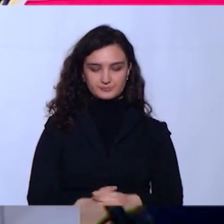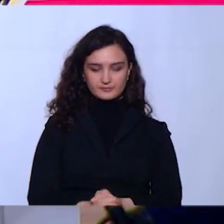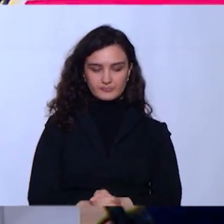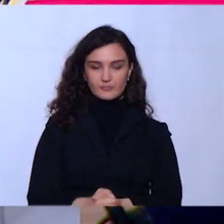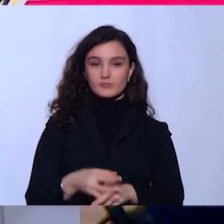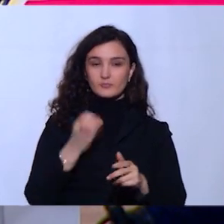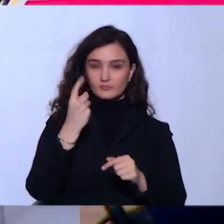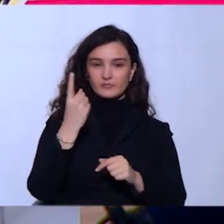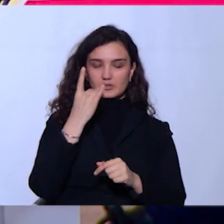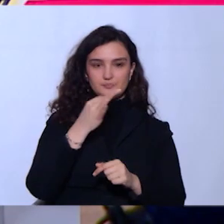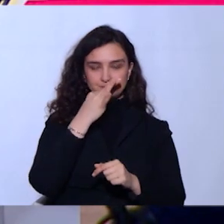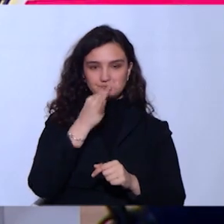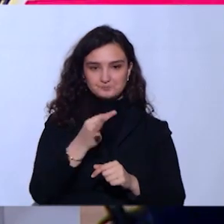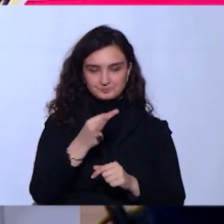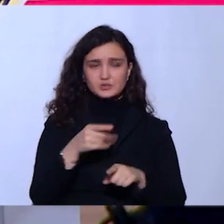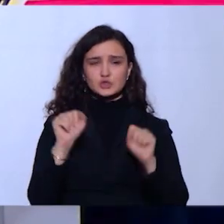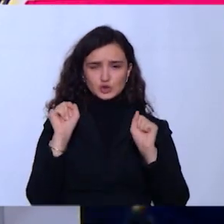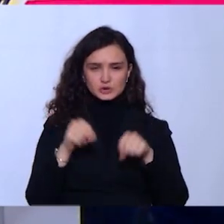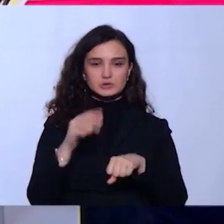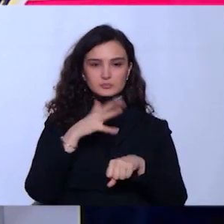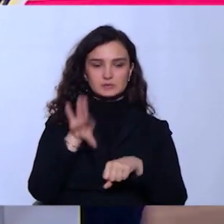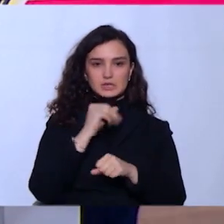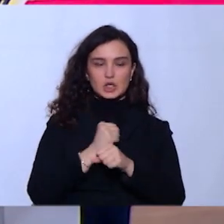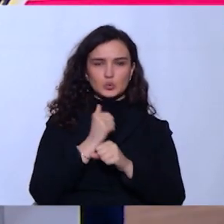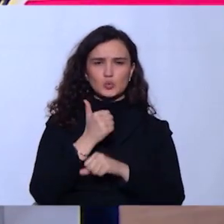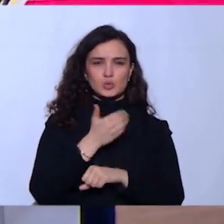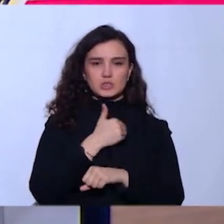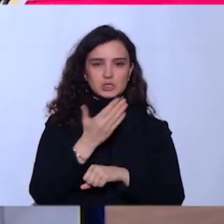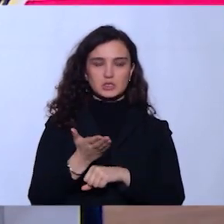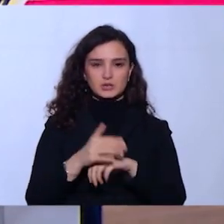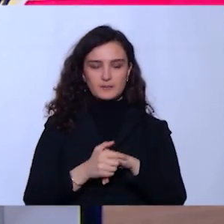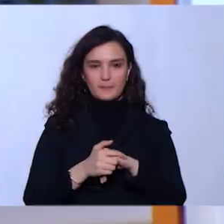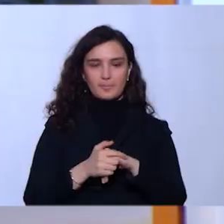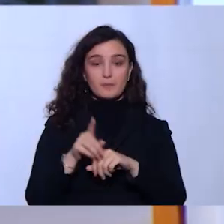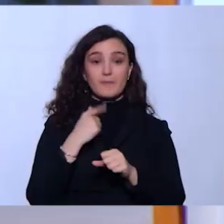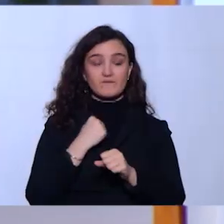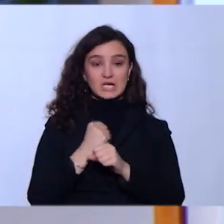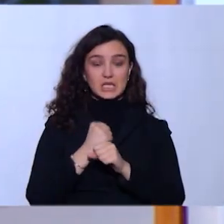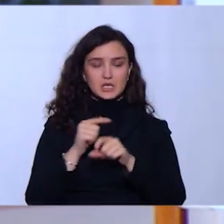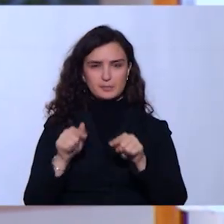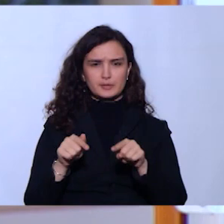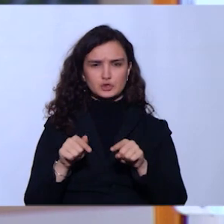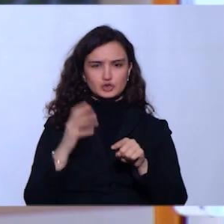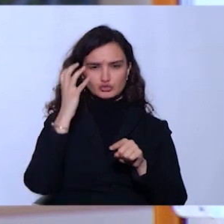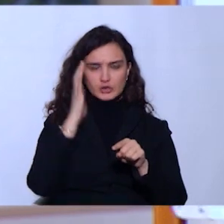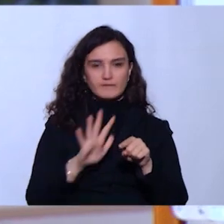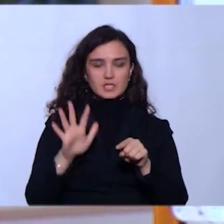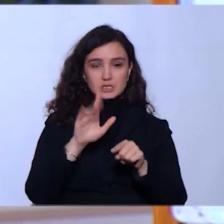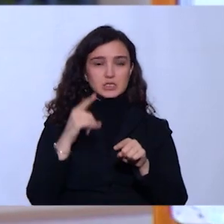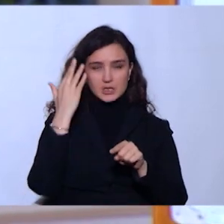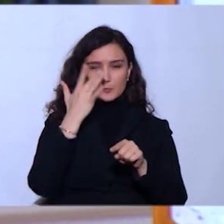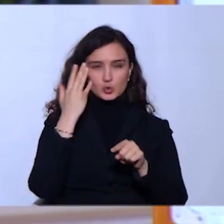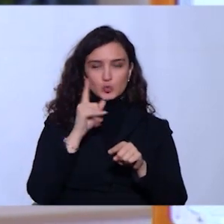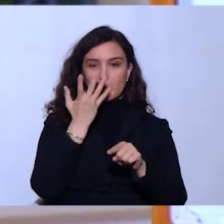კიდევ ერთხელ შეგახსენებთ, შეგიძლიათ გააკეთოთ როგორიც გინდათ. ახლა მე ამას ვაკეთებ შავად. წარმოიდგინეთ ის